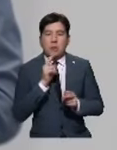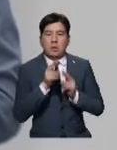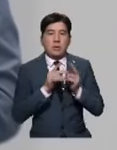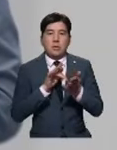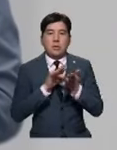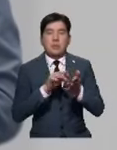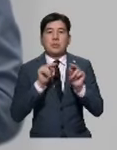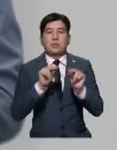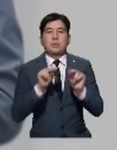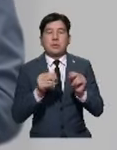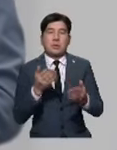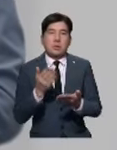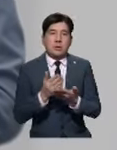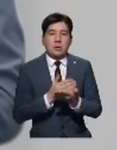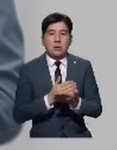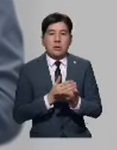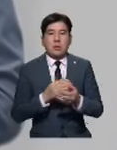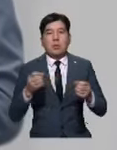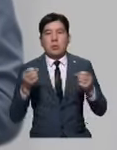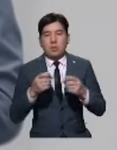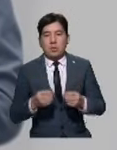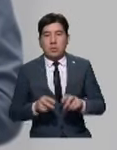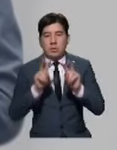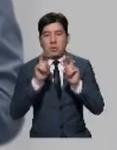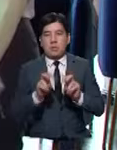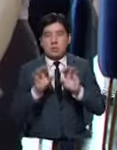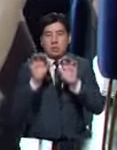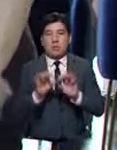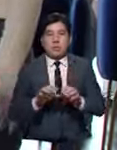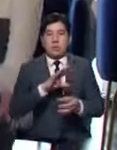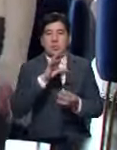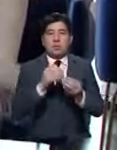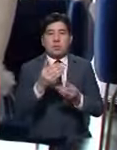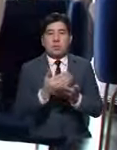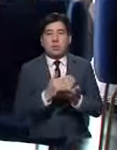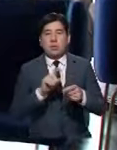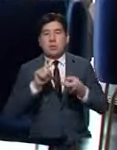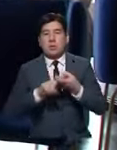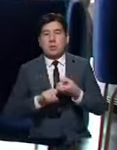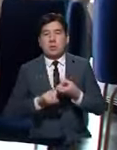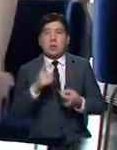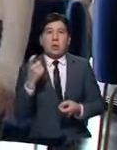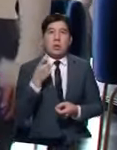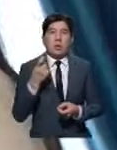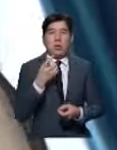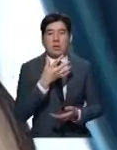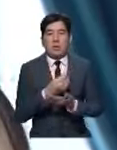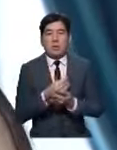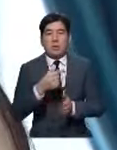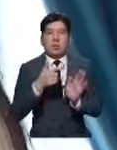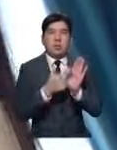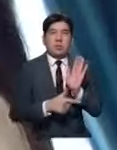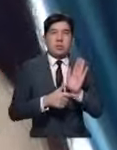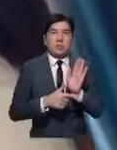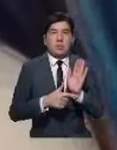министрлігіне шағымданатын болса, сәйкесінше заңның аясында тексеріс жүргізіледі. Халық әндерімен авторы немесе меншік иесі 70 жыл бұрын қайтыс